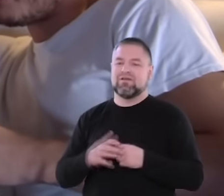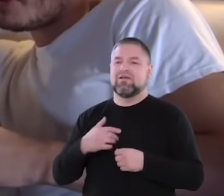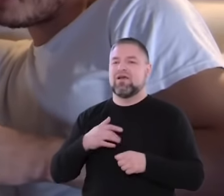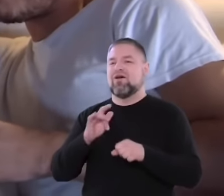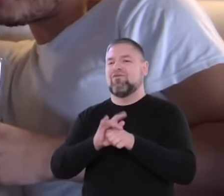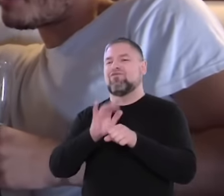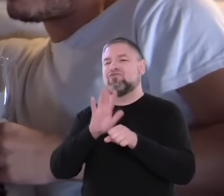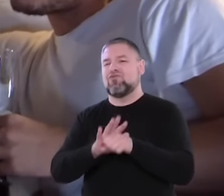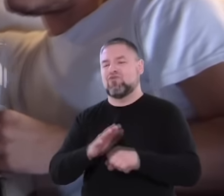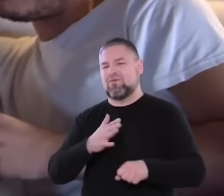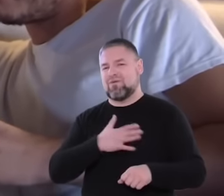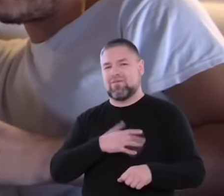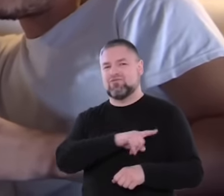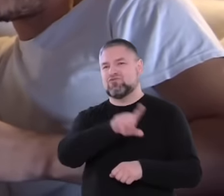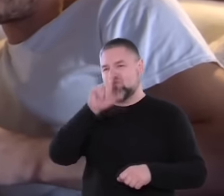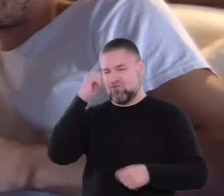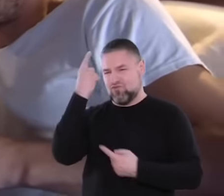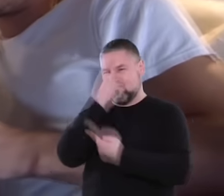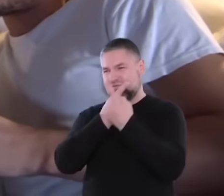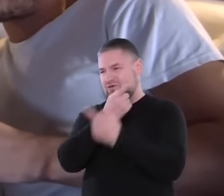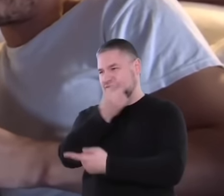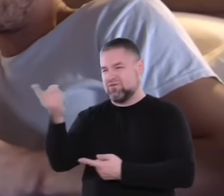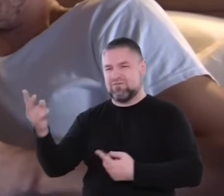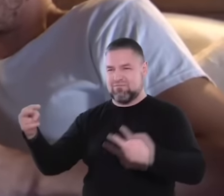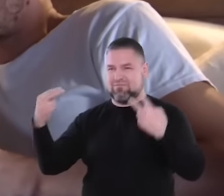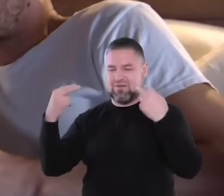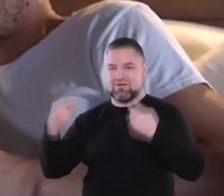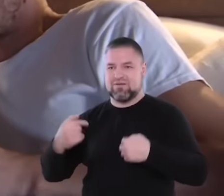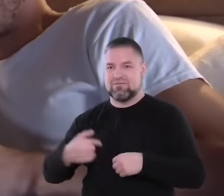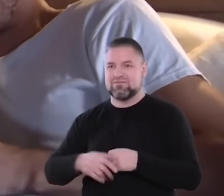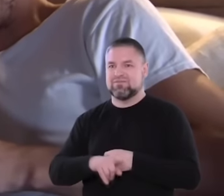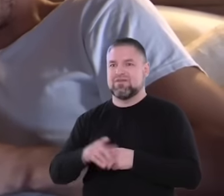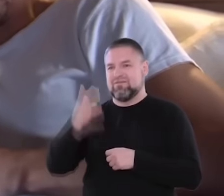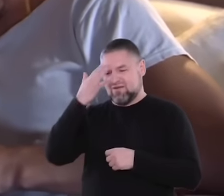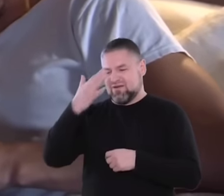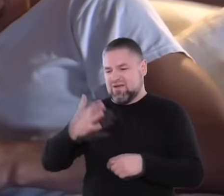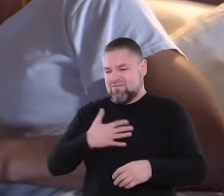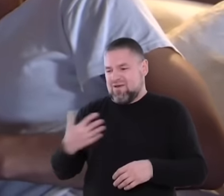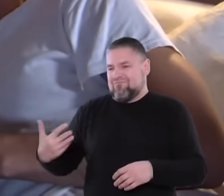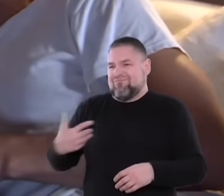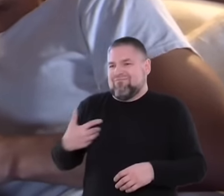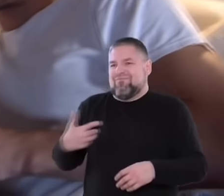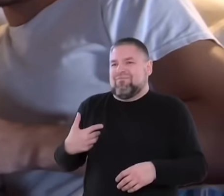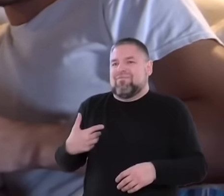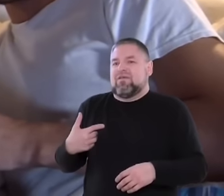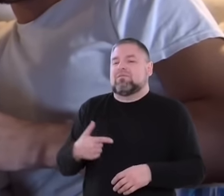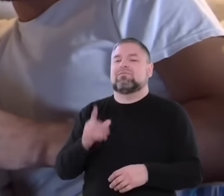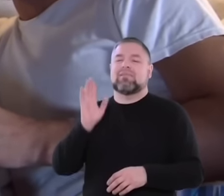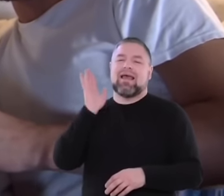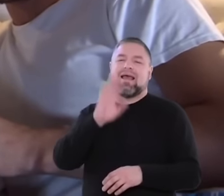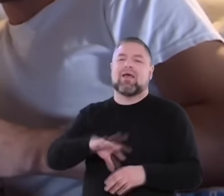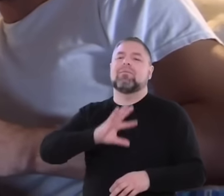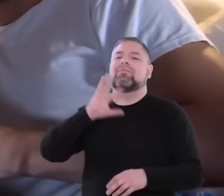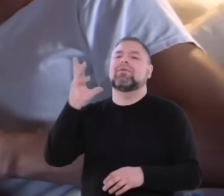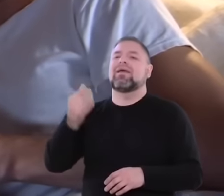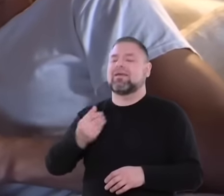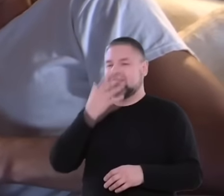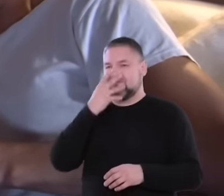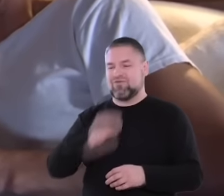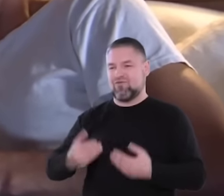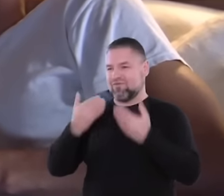mam to, co ludzie o nas pomyślą. Wiesz, żałuję, że mam tyle lat. Przestań. Pięknie wyglądasz. No,